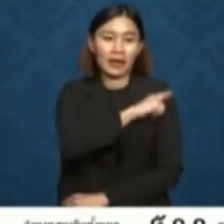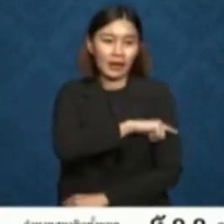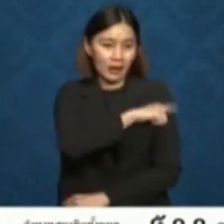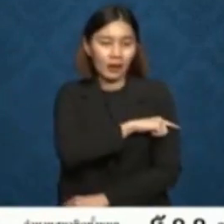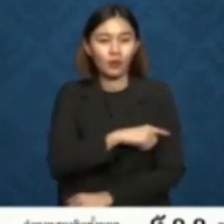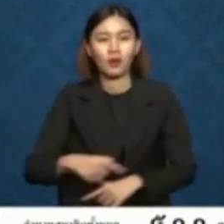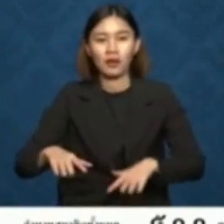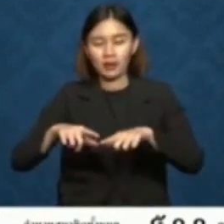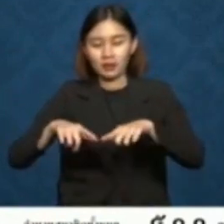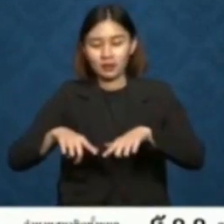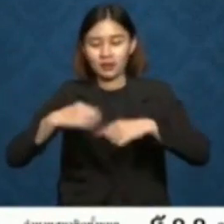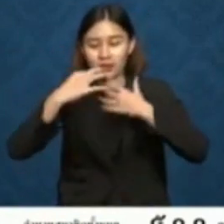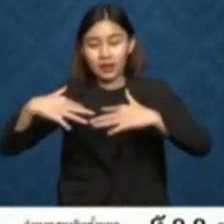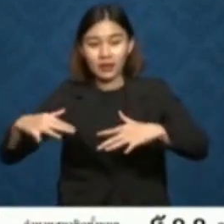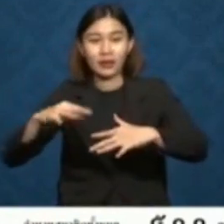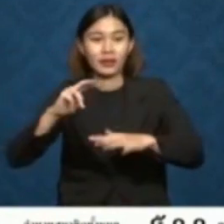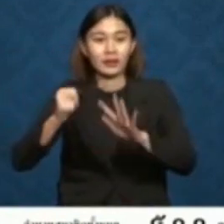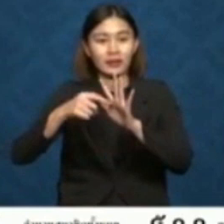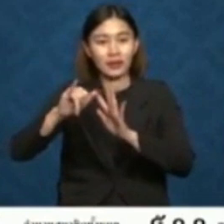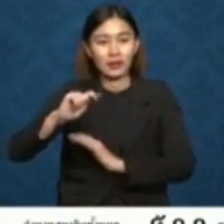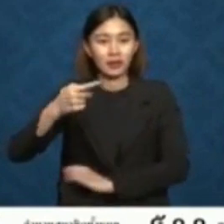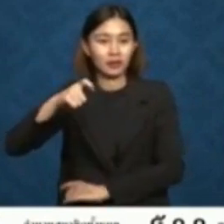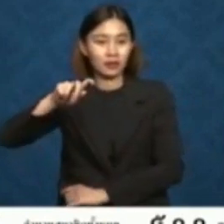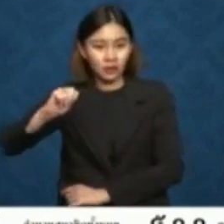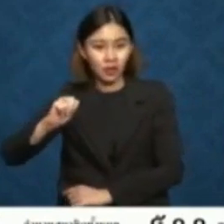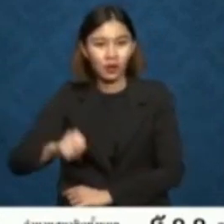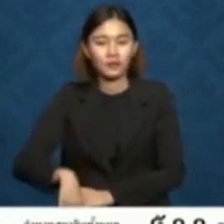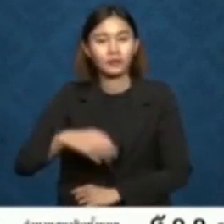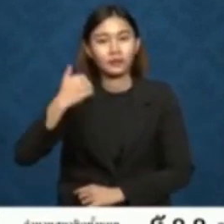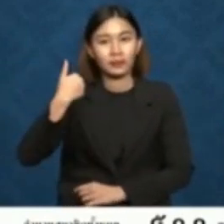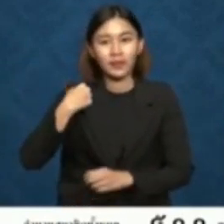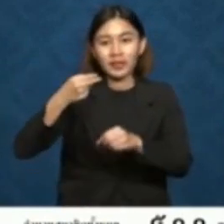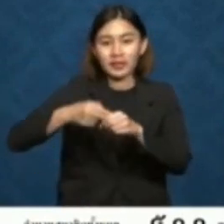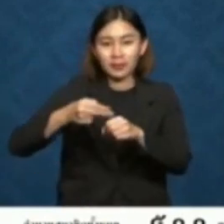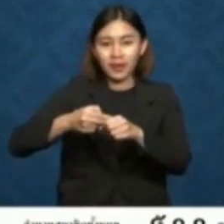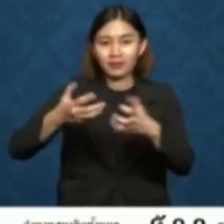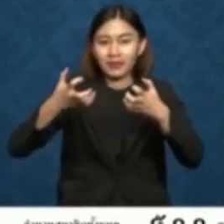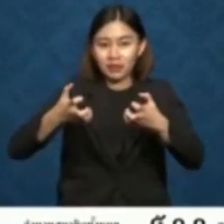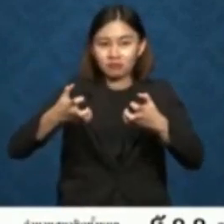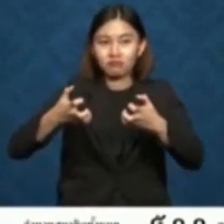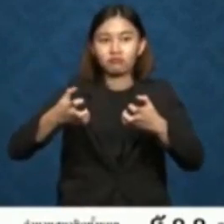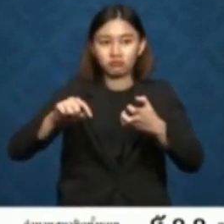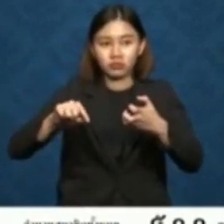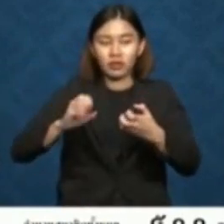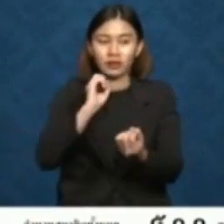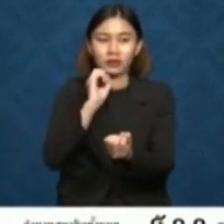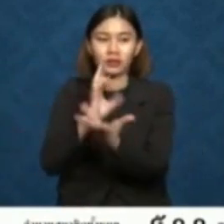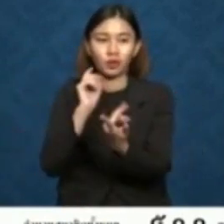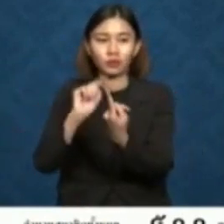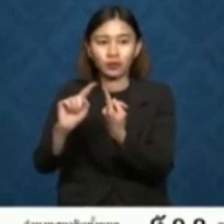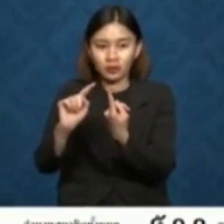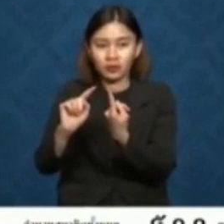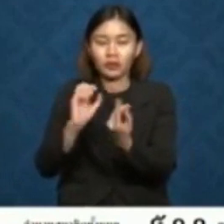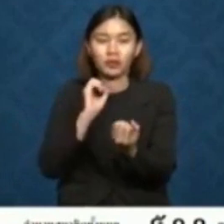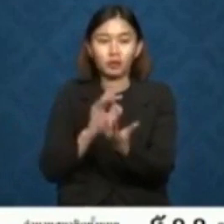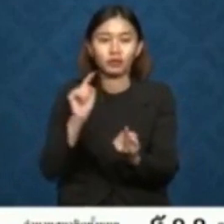าดไม้ขาวหาดนายทอนนะครับหาดนายยางนะครับพบว่ามีก้อนดินนะครับน้ำมันดินเนี่ยนะครับที่เราเรียกว่าน้ำมันดินพัดเข้าม